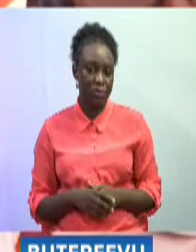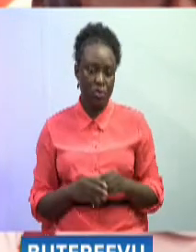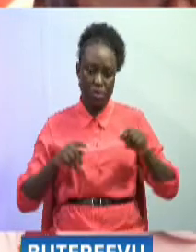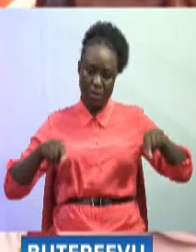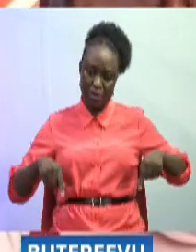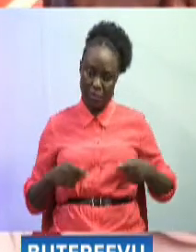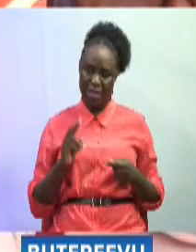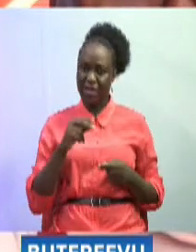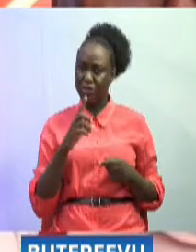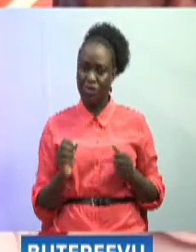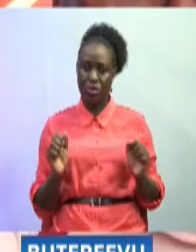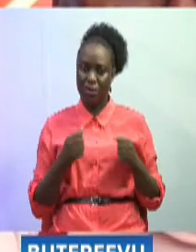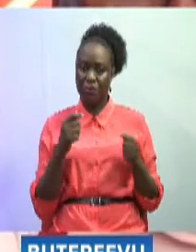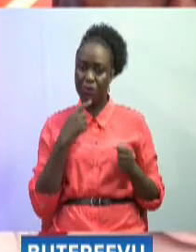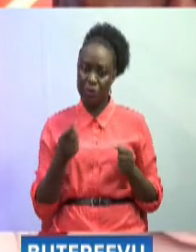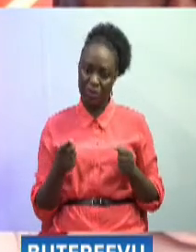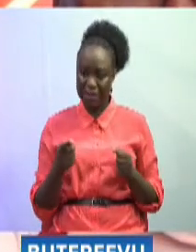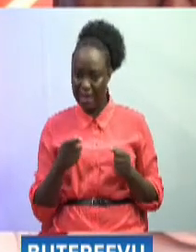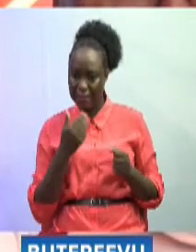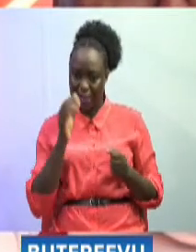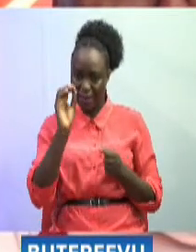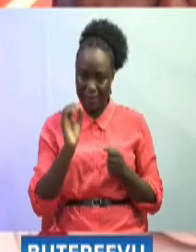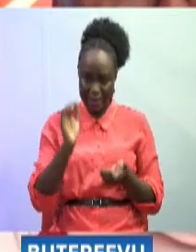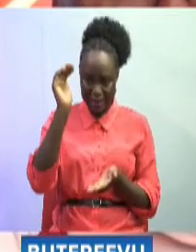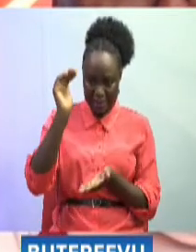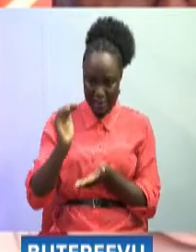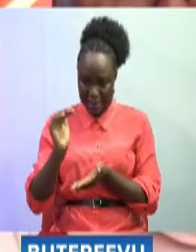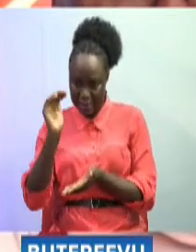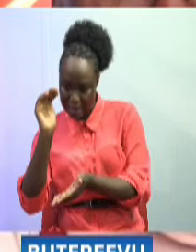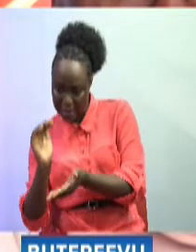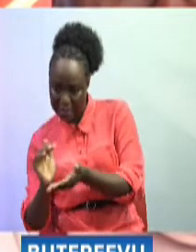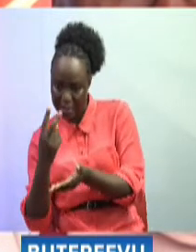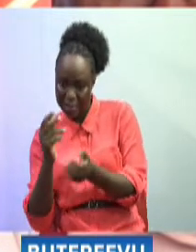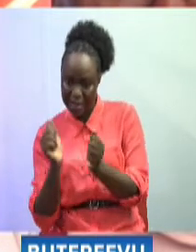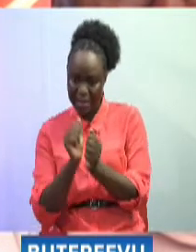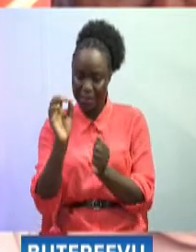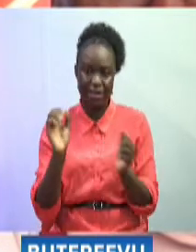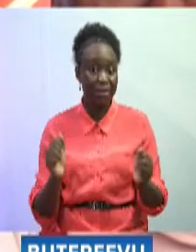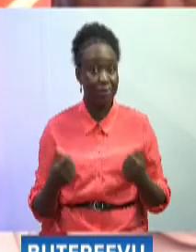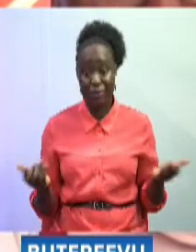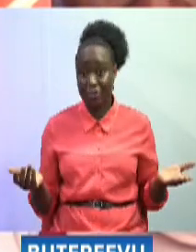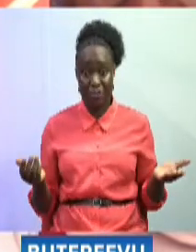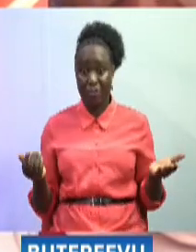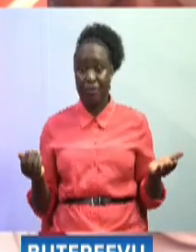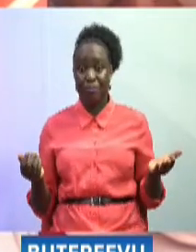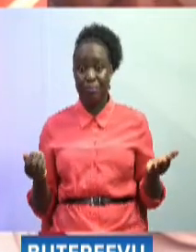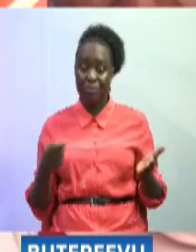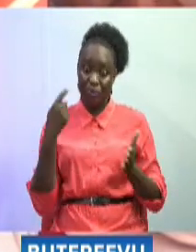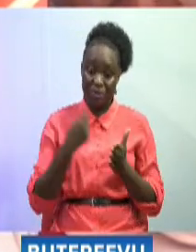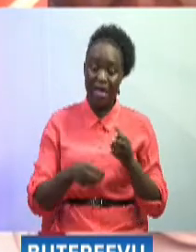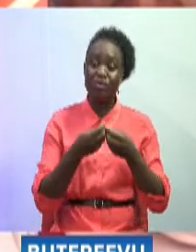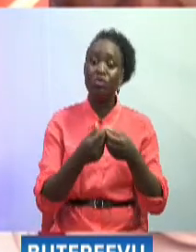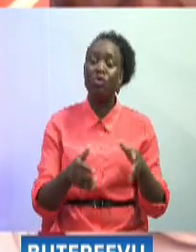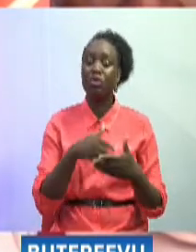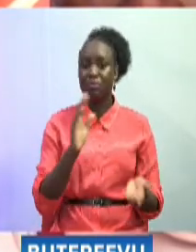bannakyewa tetusobola gamba nti oba tubakendezeeko percentage egize edde wansi wa 20% kuba tujja kuba tufiirwa omusolo omulala